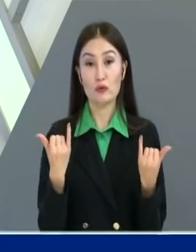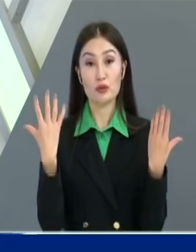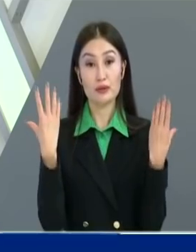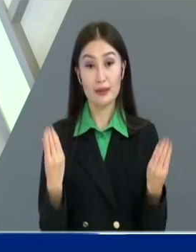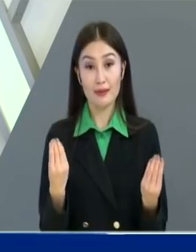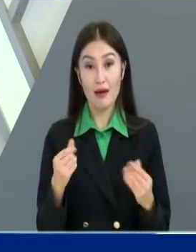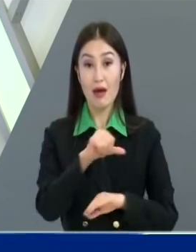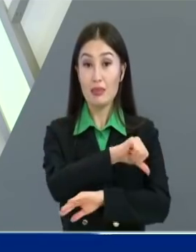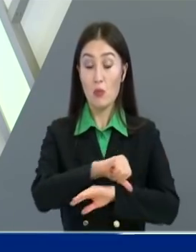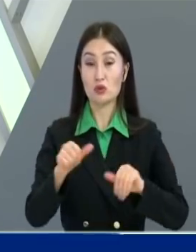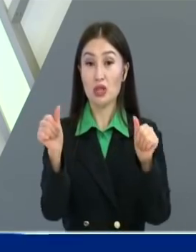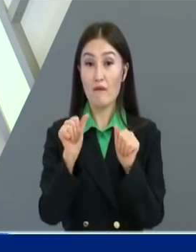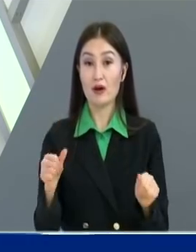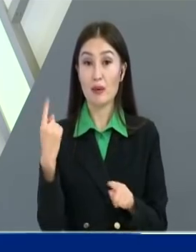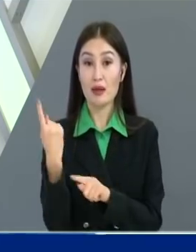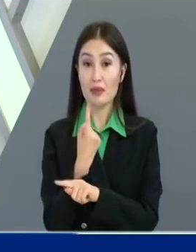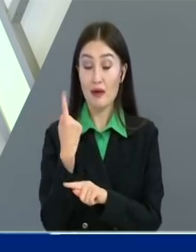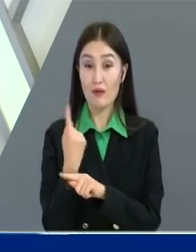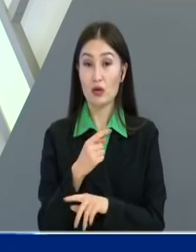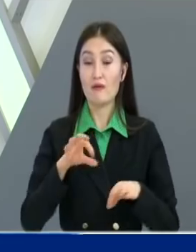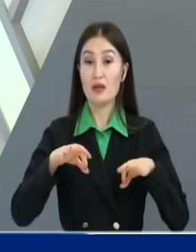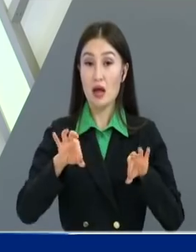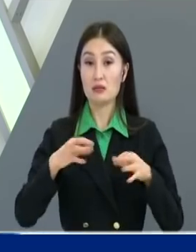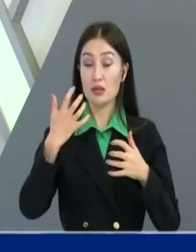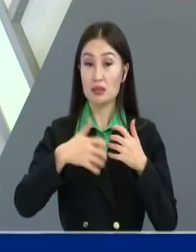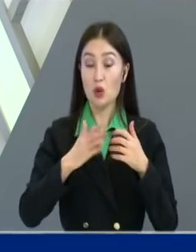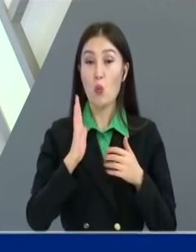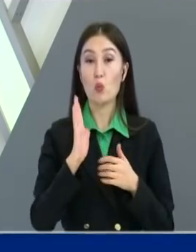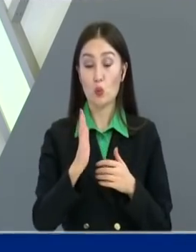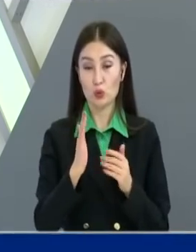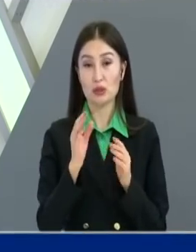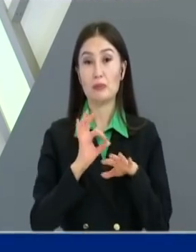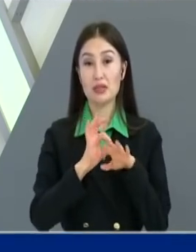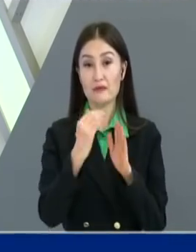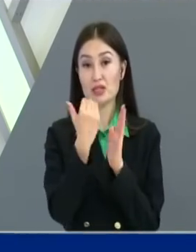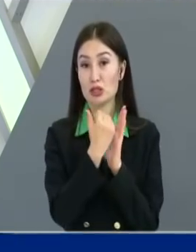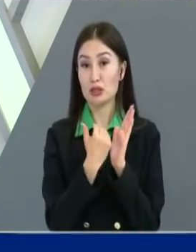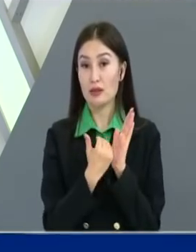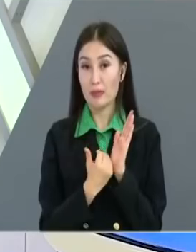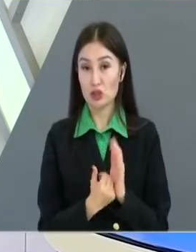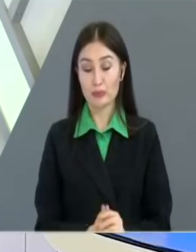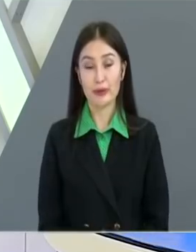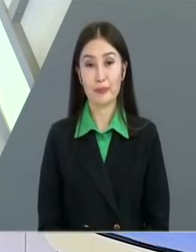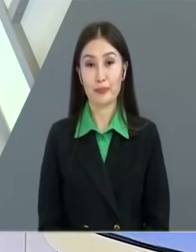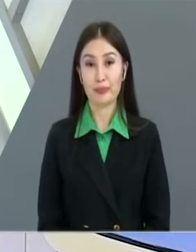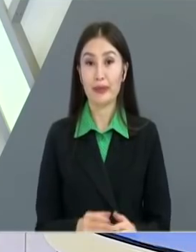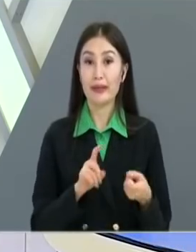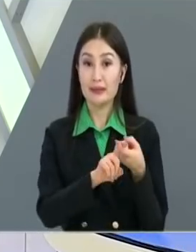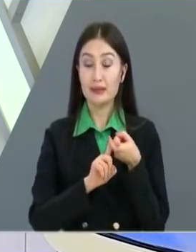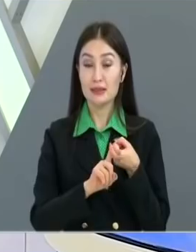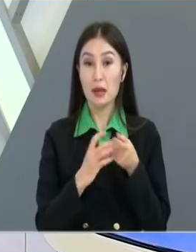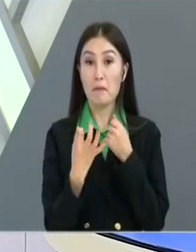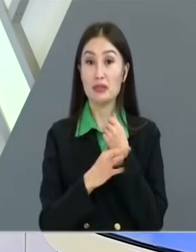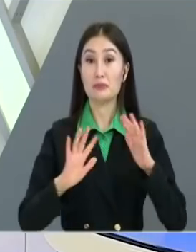дня таможенное оформление товаров и транспортных средств будет производиться в штатном режиме. И в связи с